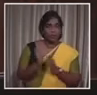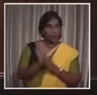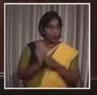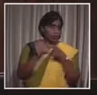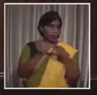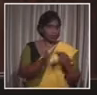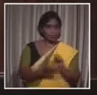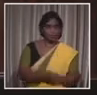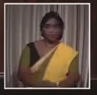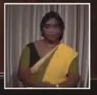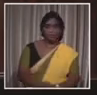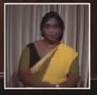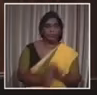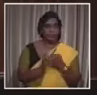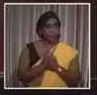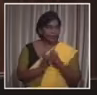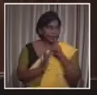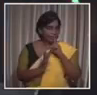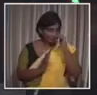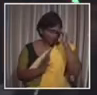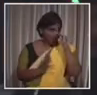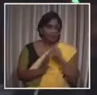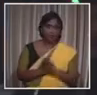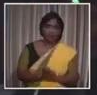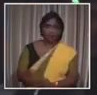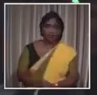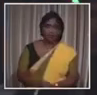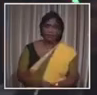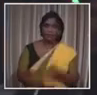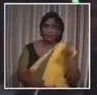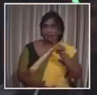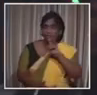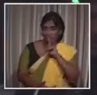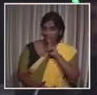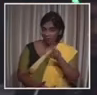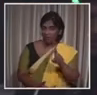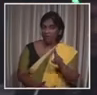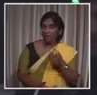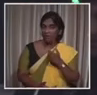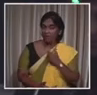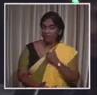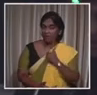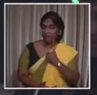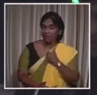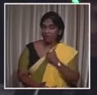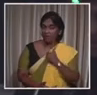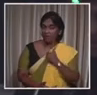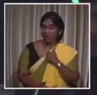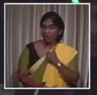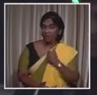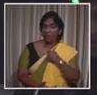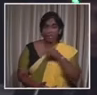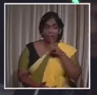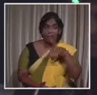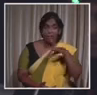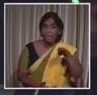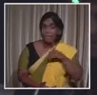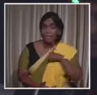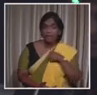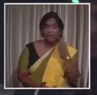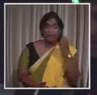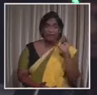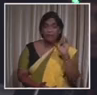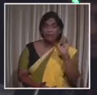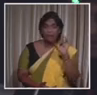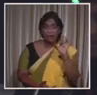මන්තුමා. හරි. ගරු කතානායකතුමනි පැහැදිලිවම ඔය කියන කාරණාවෙන් අපි කියලා අපි කියපු නිසා පිළි අරගෙන 2015